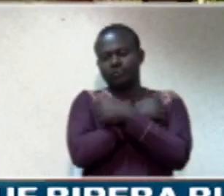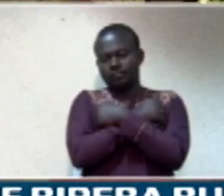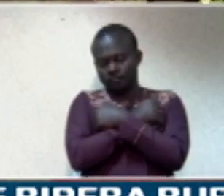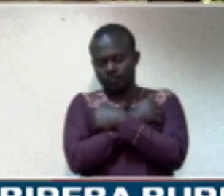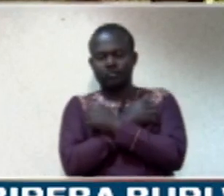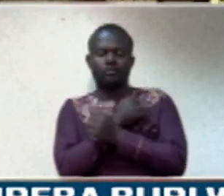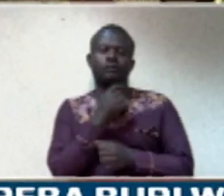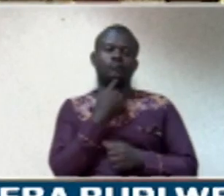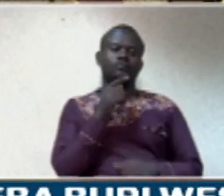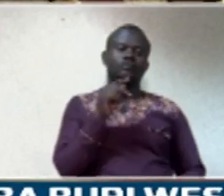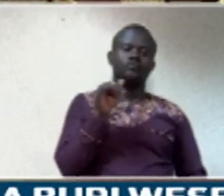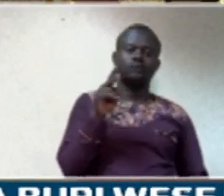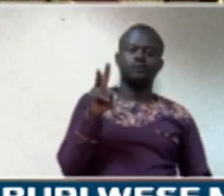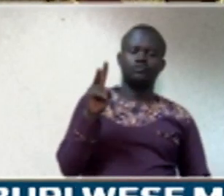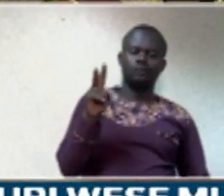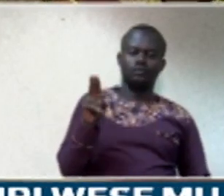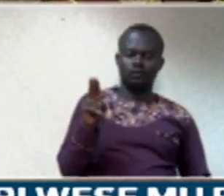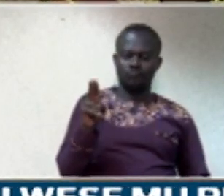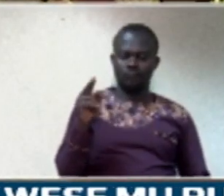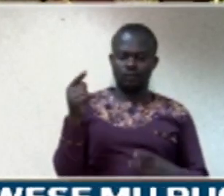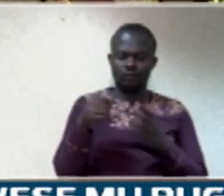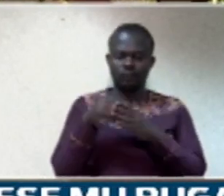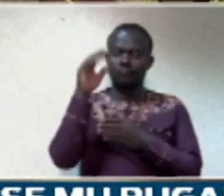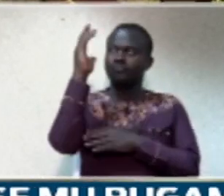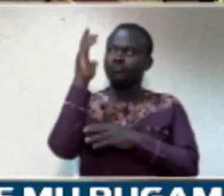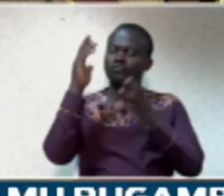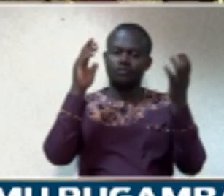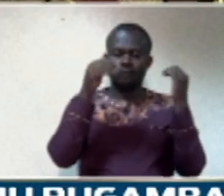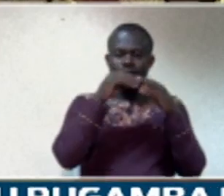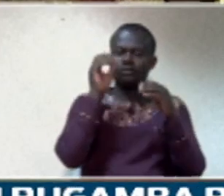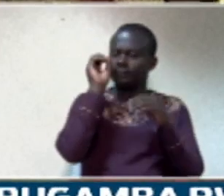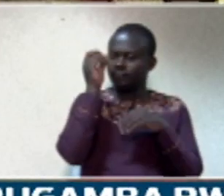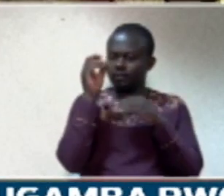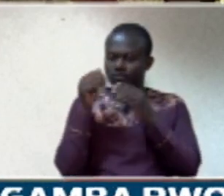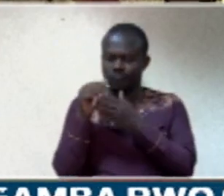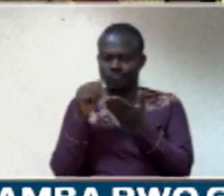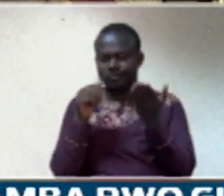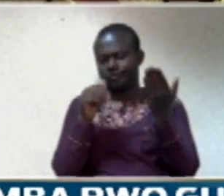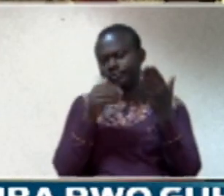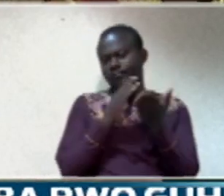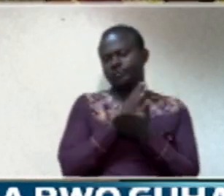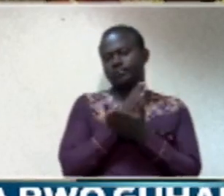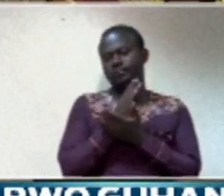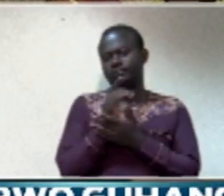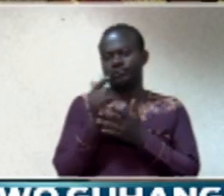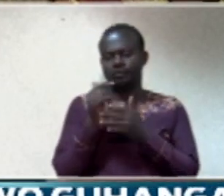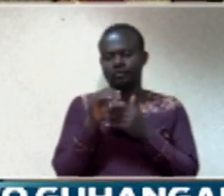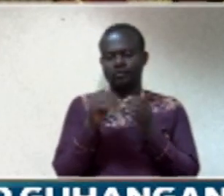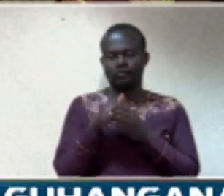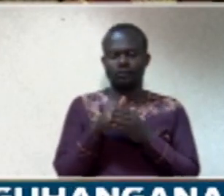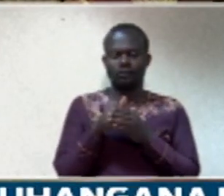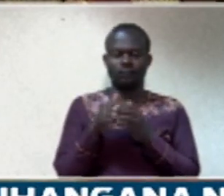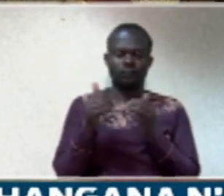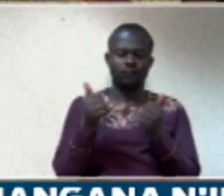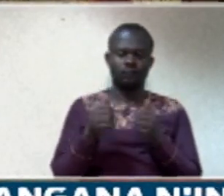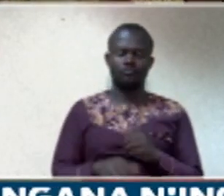cya Kivu cyane nibiti n'indabyo z'umwimerere ziba ku Gisenyi mbese ibintu byose bihari ni